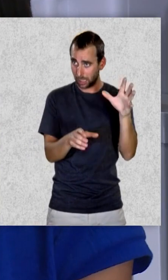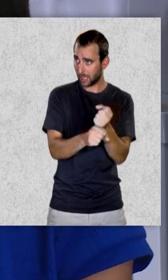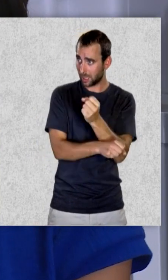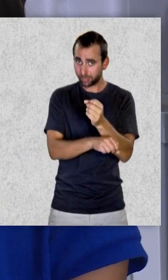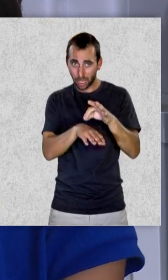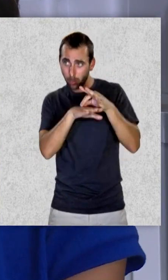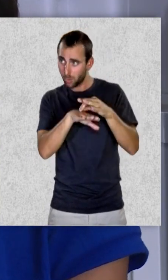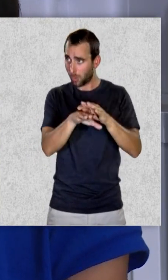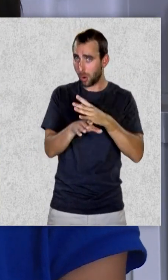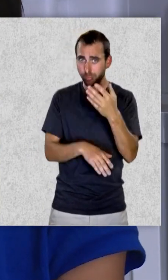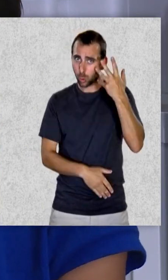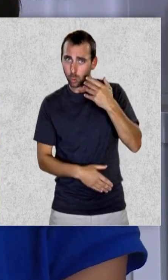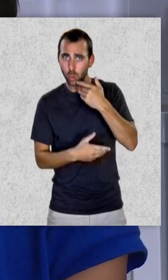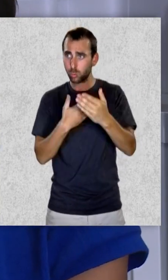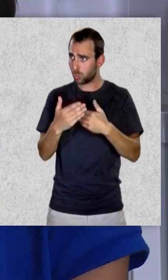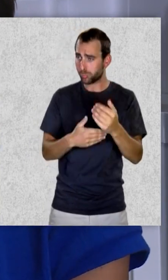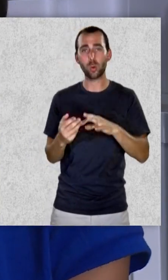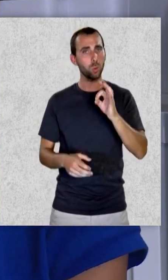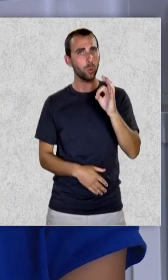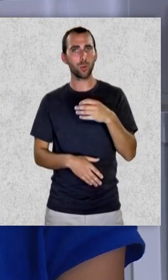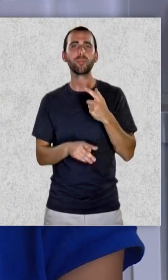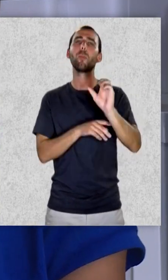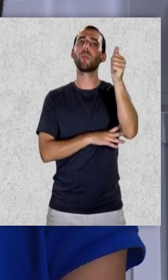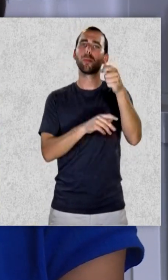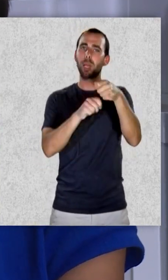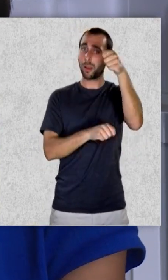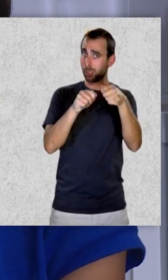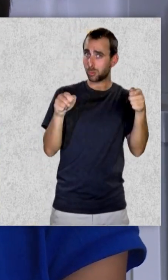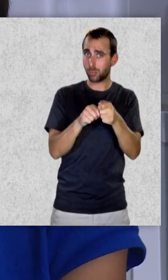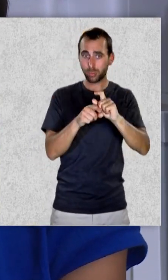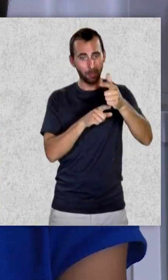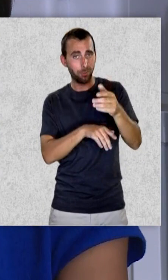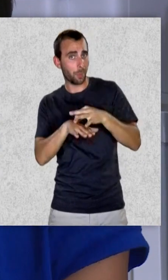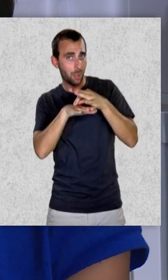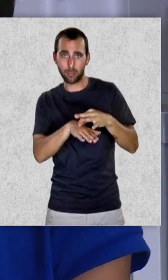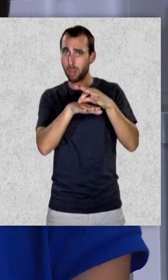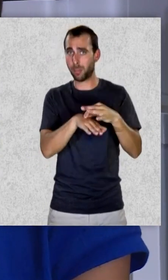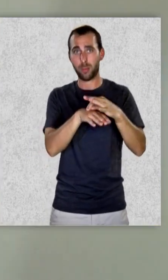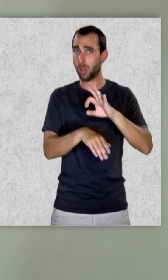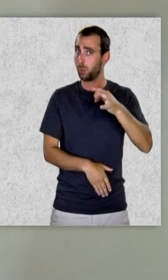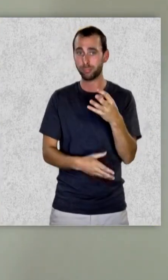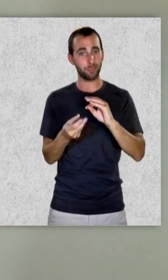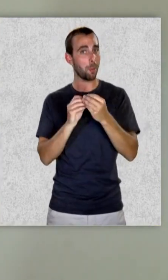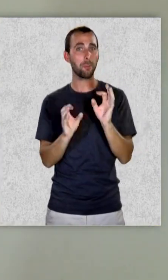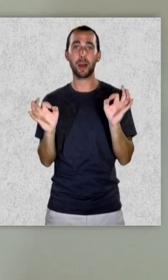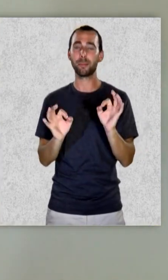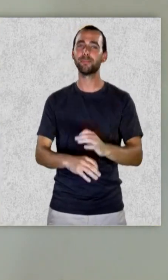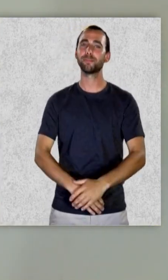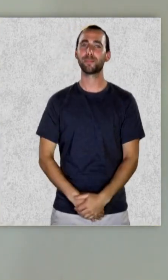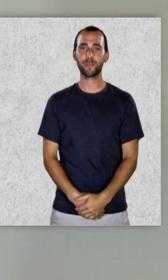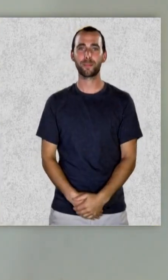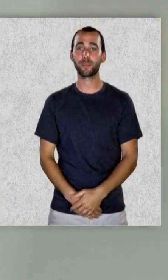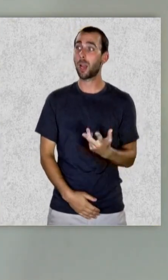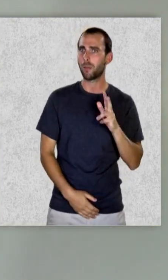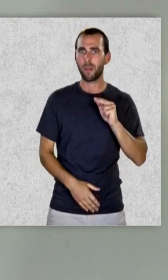avoir un suivi, voilà. On fait une évaluation et après il sera suivi, oui. Bien sûr, sans problème. Alors on arrive au terme